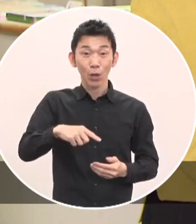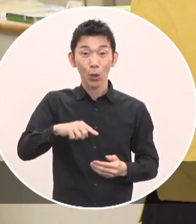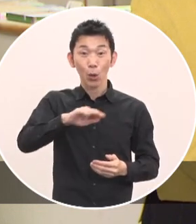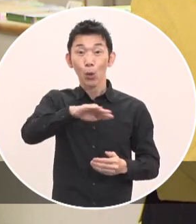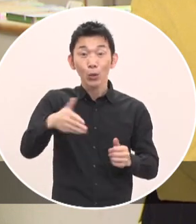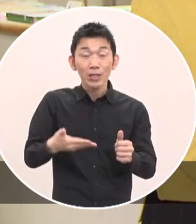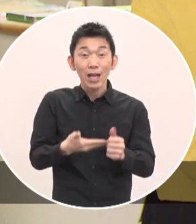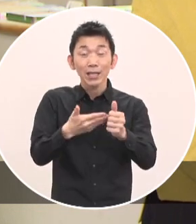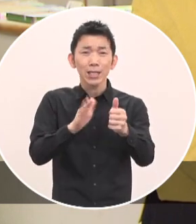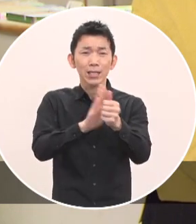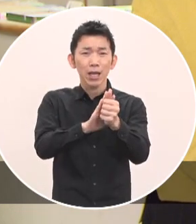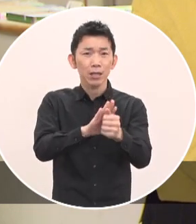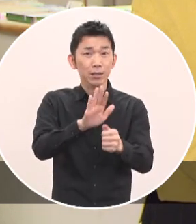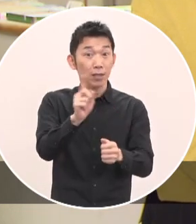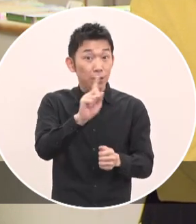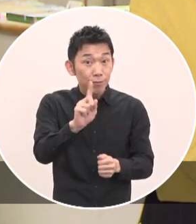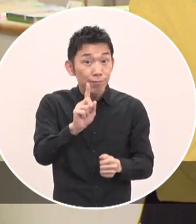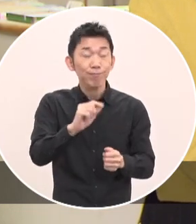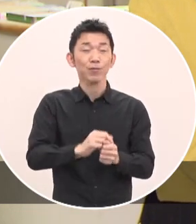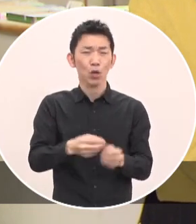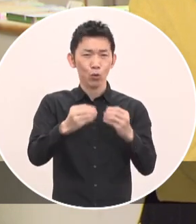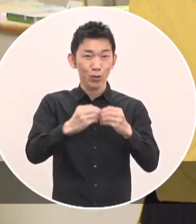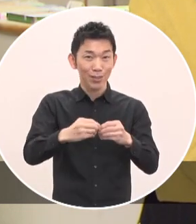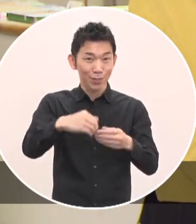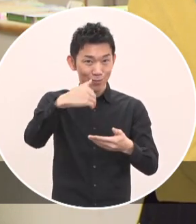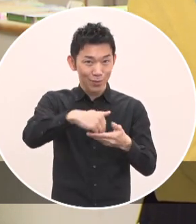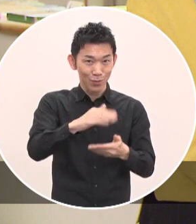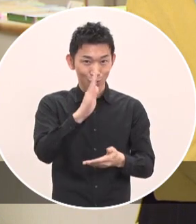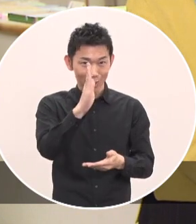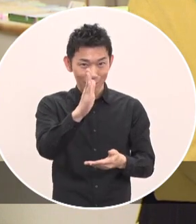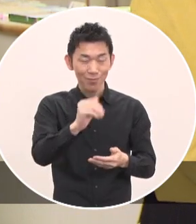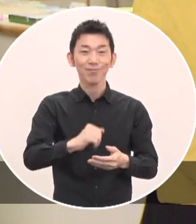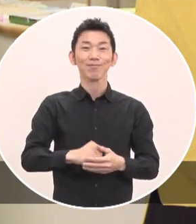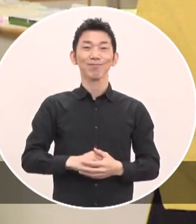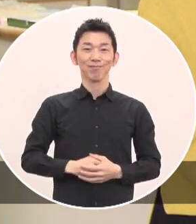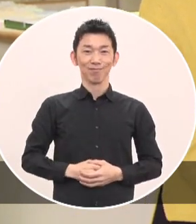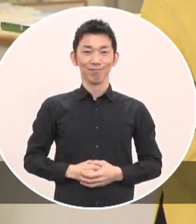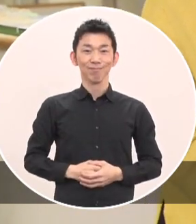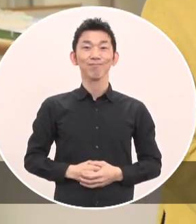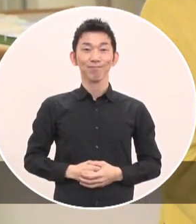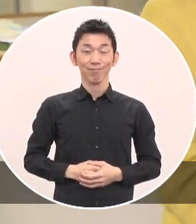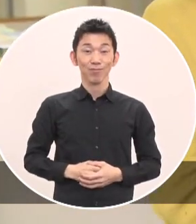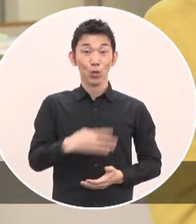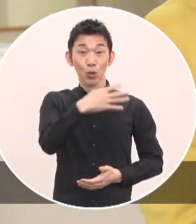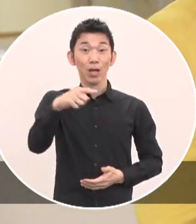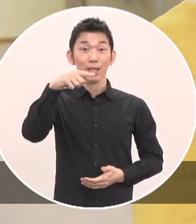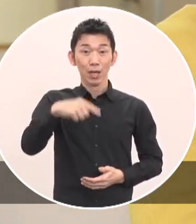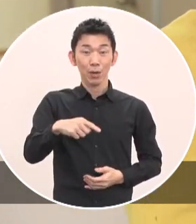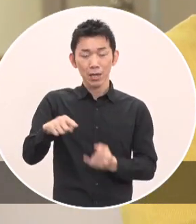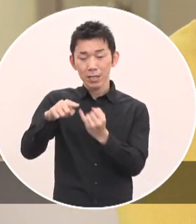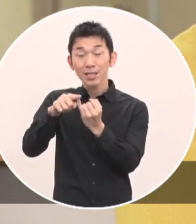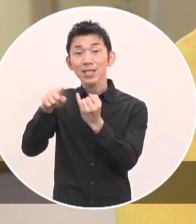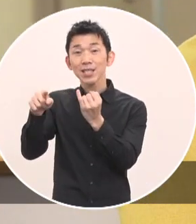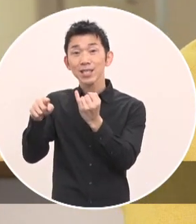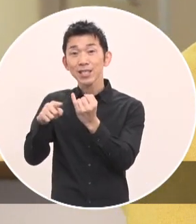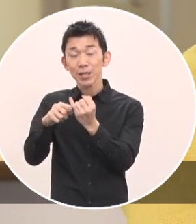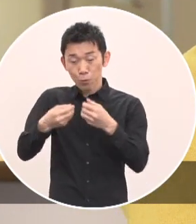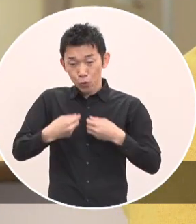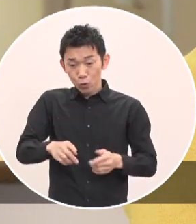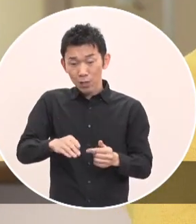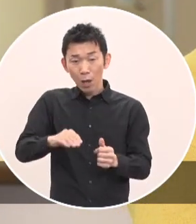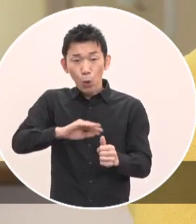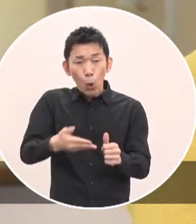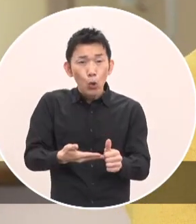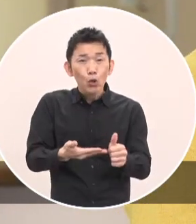支援が行われているのでしょうか具体的に教えてくださいはい市では妊娠中から子育て期の方を